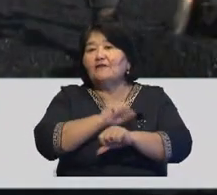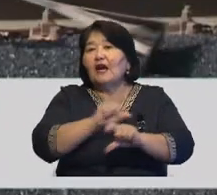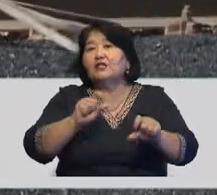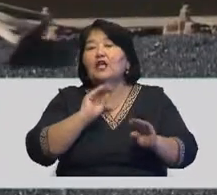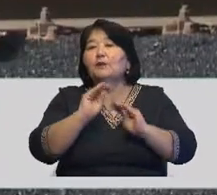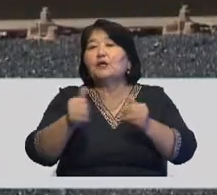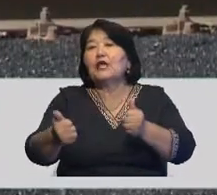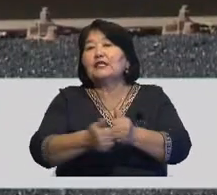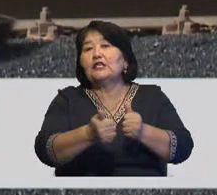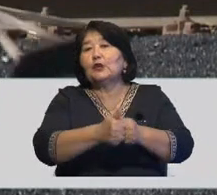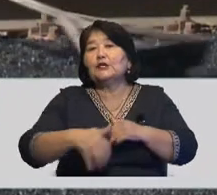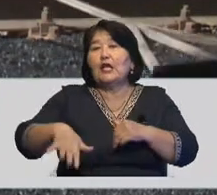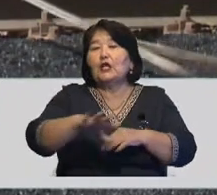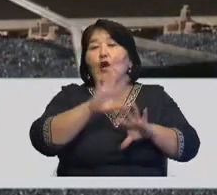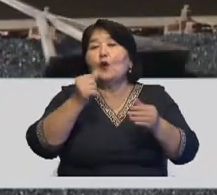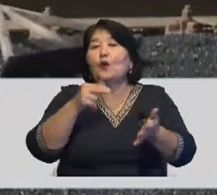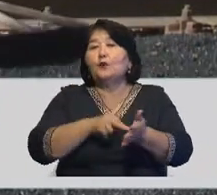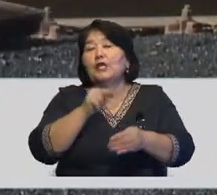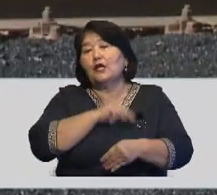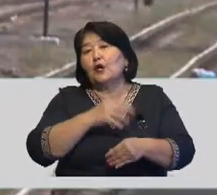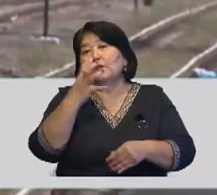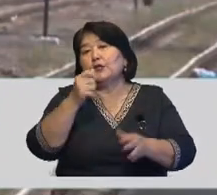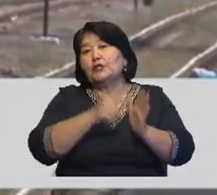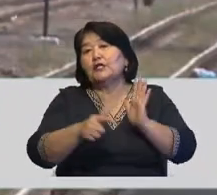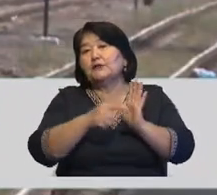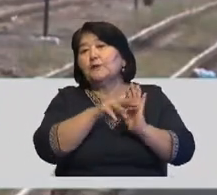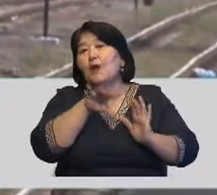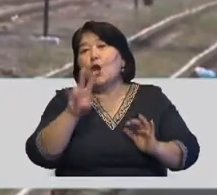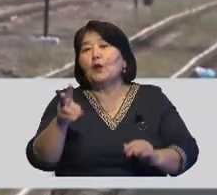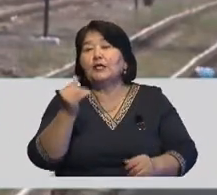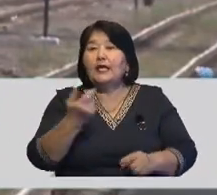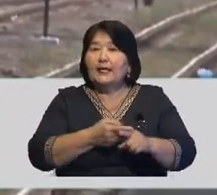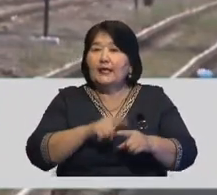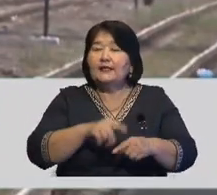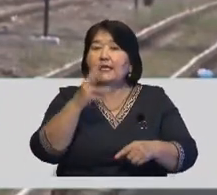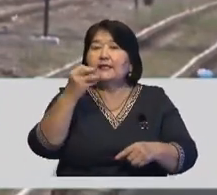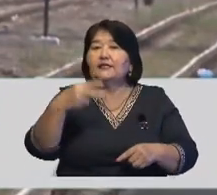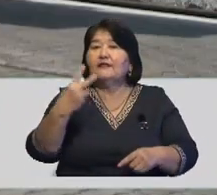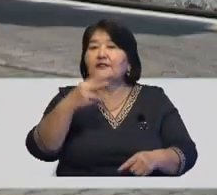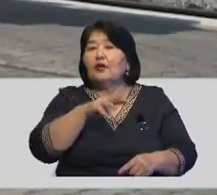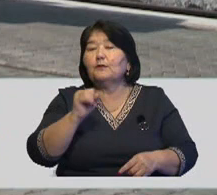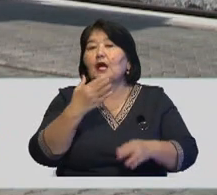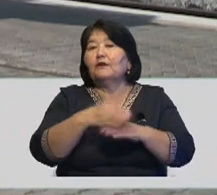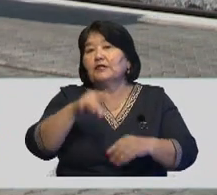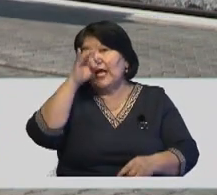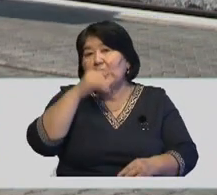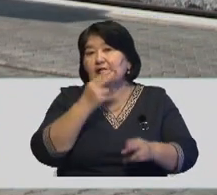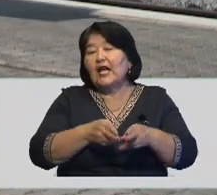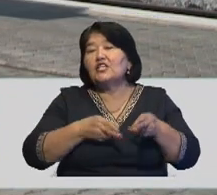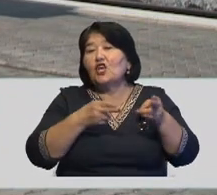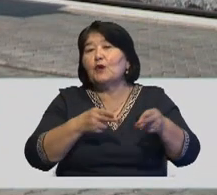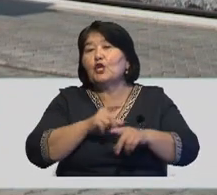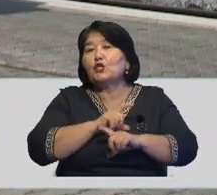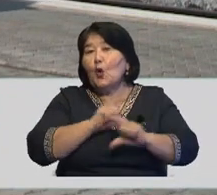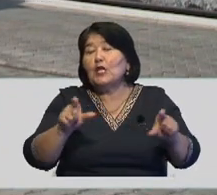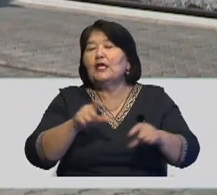благоустройство прилегающих территорий. Общая стоимость работ – 577 миллионов тенге. Из них 332 миллиона выделила Казахстан Теміржолы